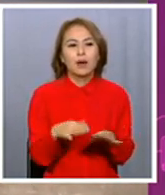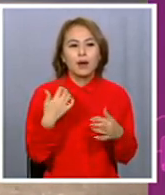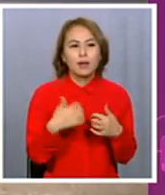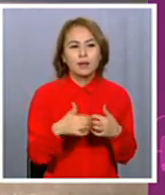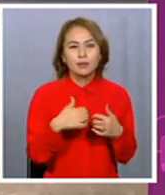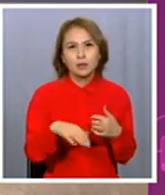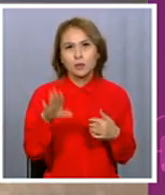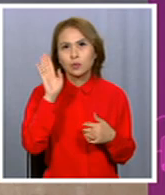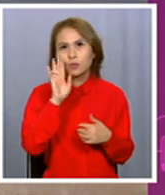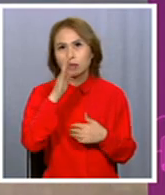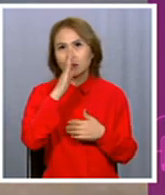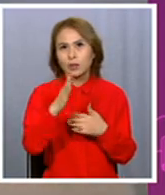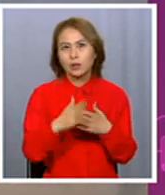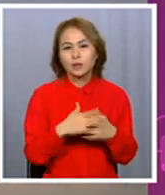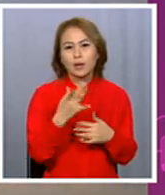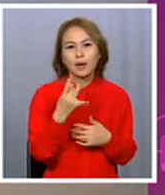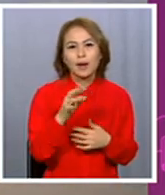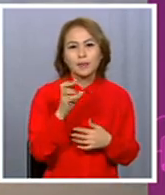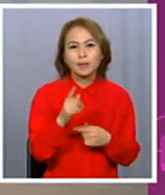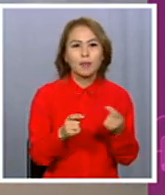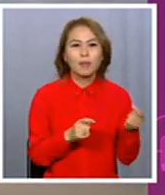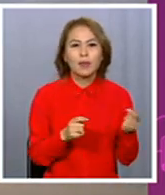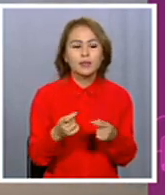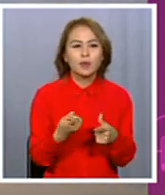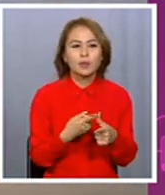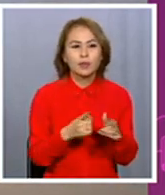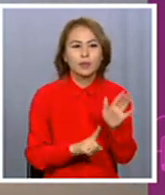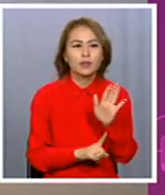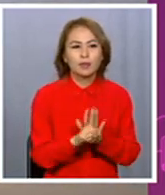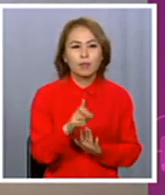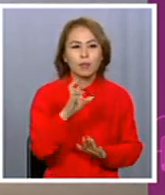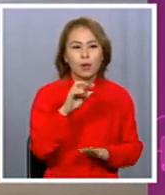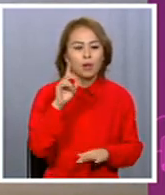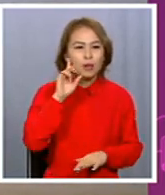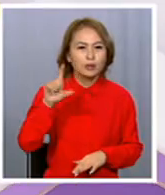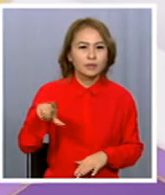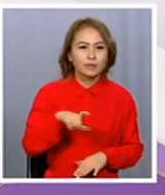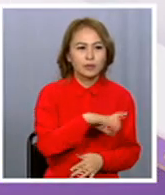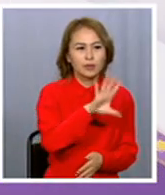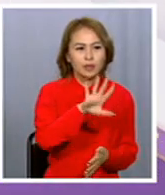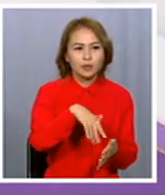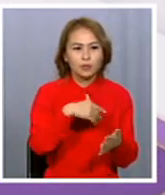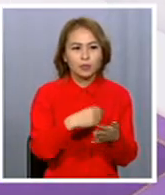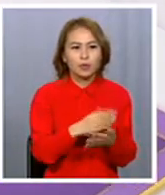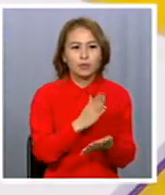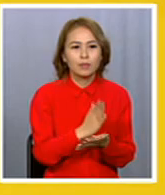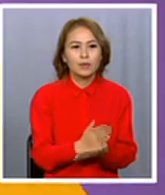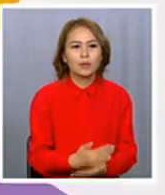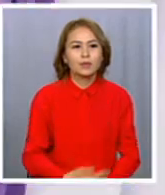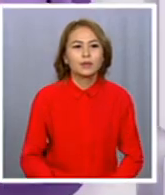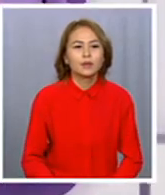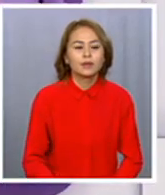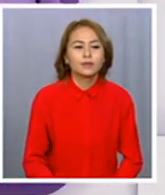жақын тұста Райымбек бастауы деп аталатын бұлақ әлі ағып тұр.